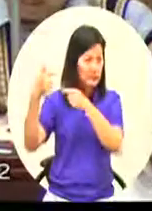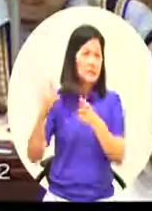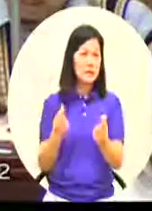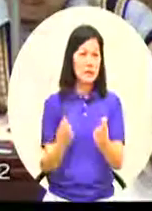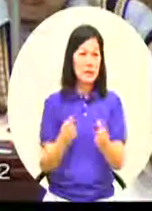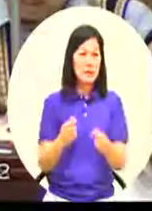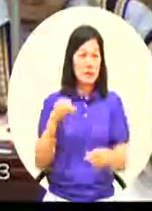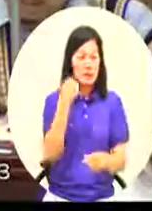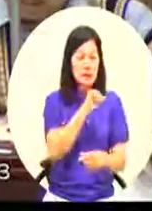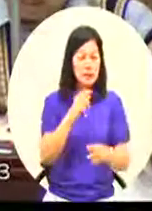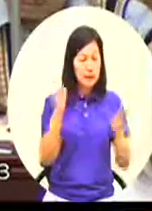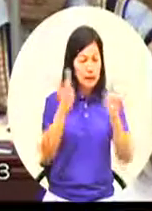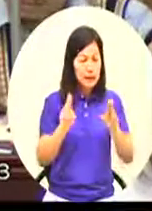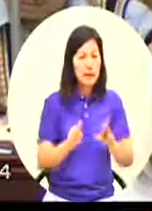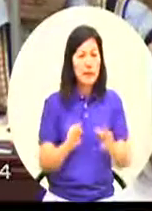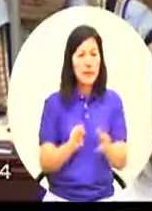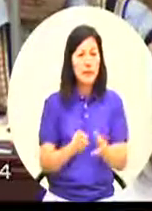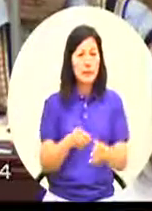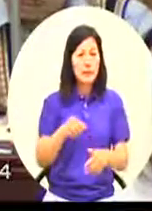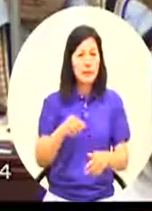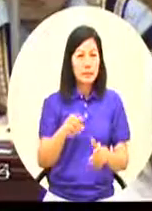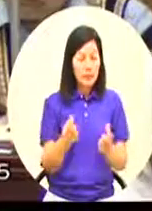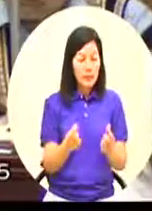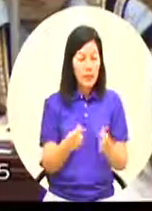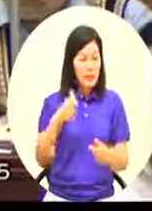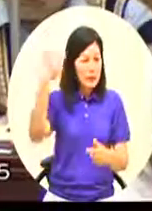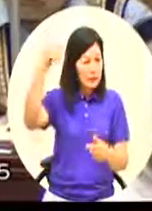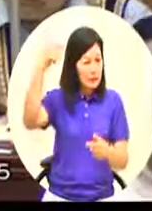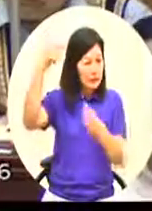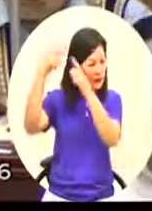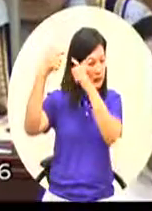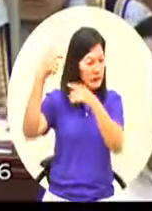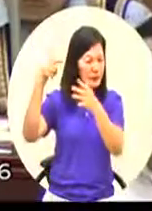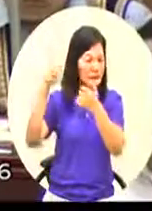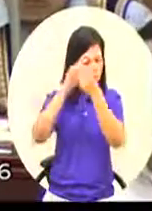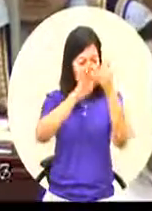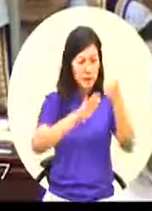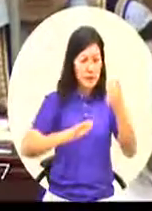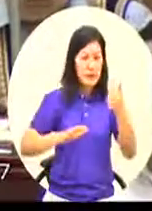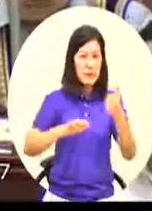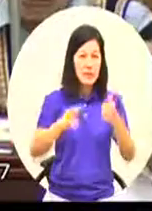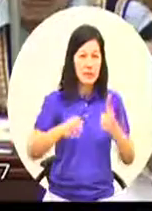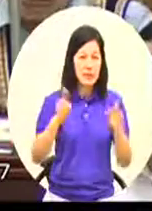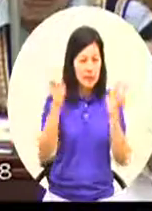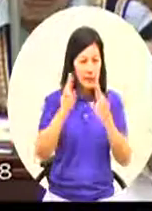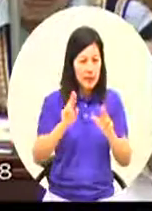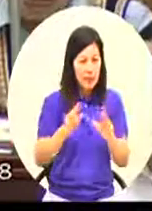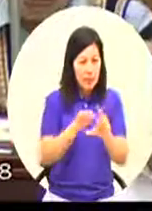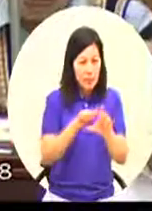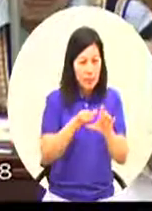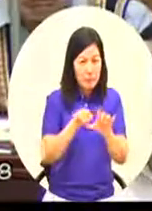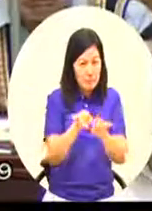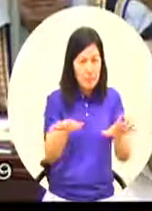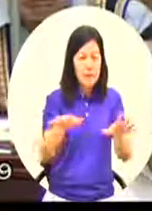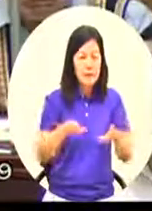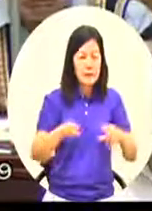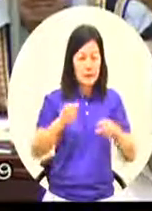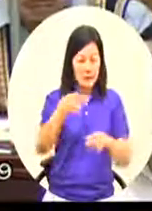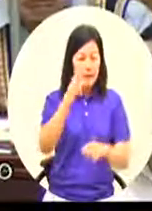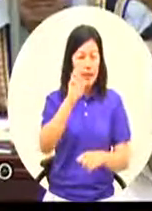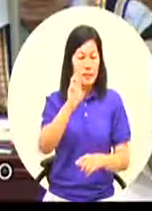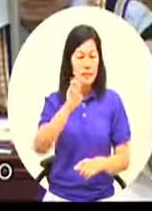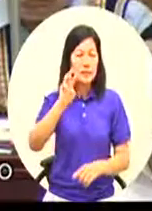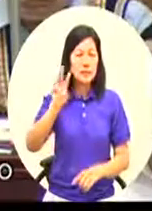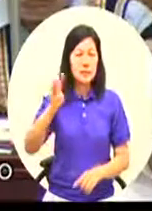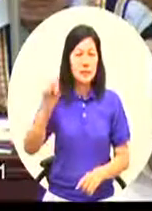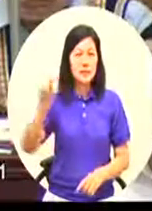台电那边测过，以那个电磁场的部分吼，它的电磁场是有133.3毫